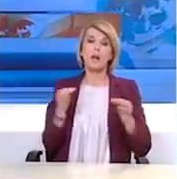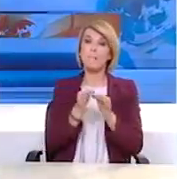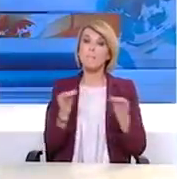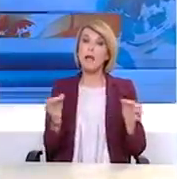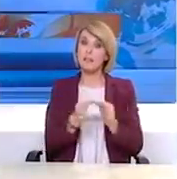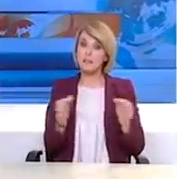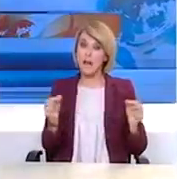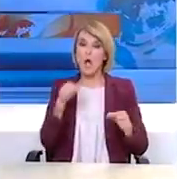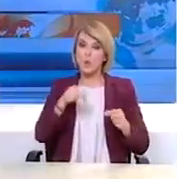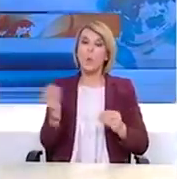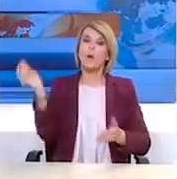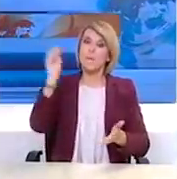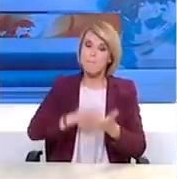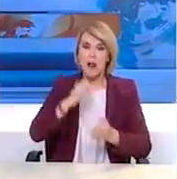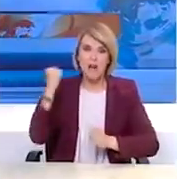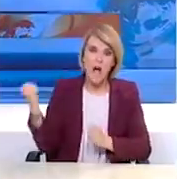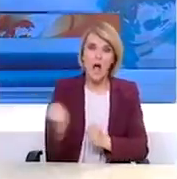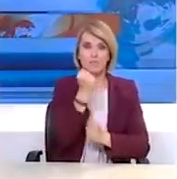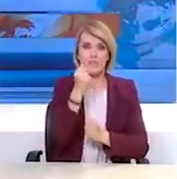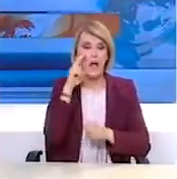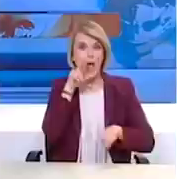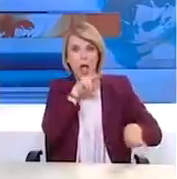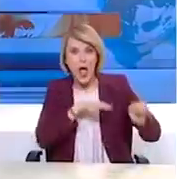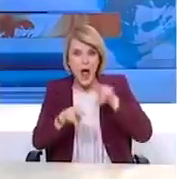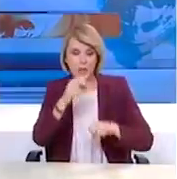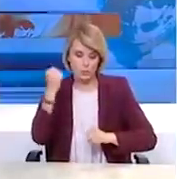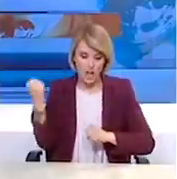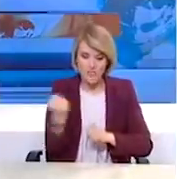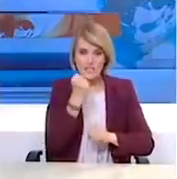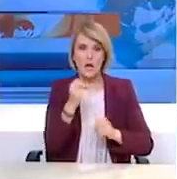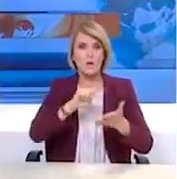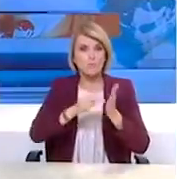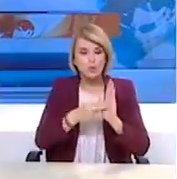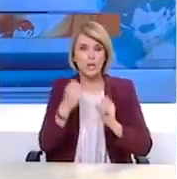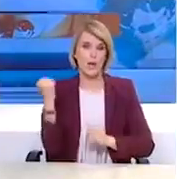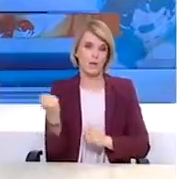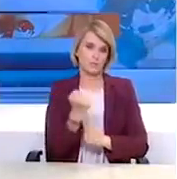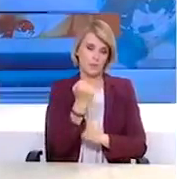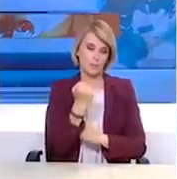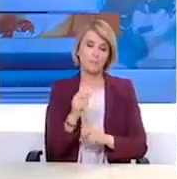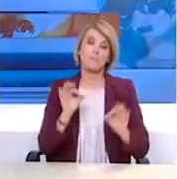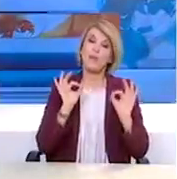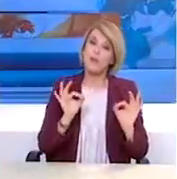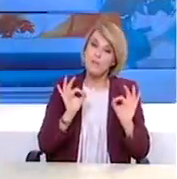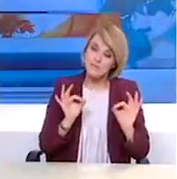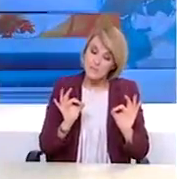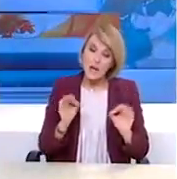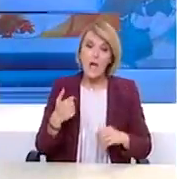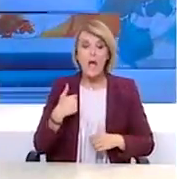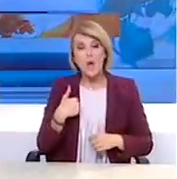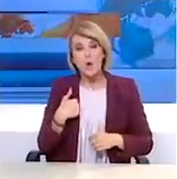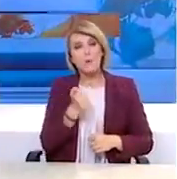στην Ευρώπη. Κάναμε το αντίθετο στην αρχή με την Κίνα, τώρα το κάνουν αυτοί για την Ευρώπη. Άρα θα υπάρχουν τέτοια, όπως τα ονομάζω